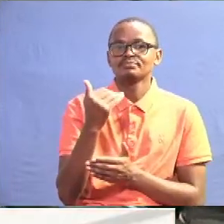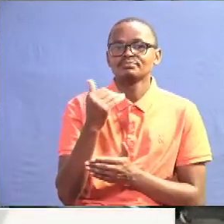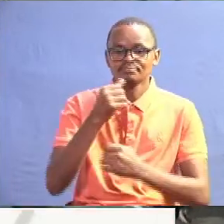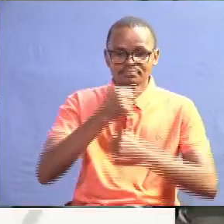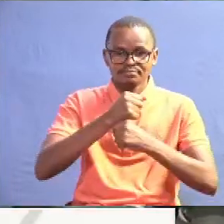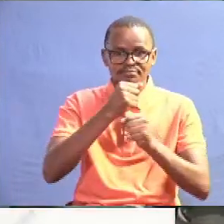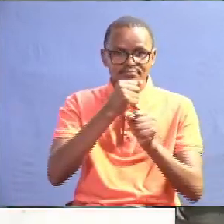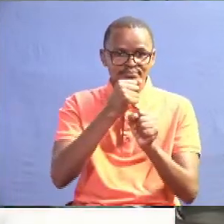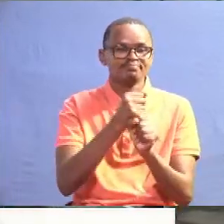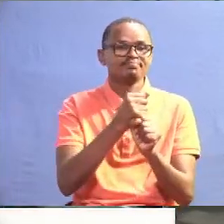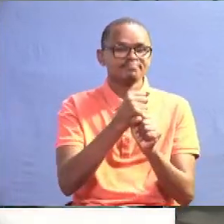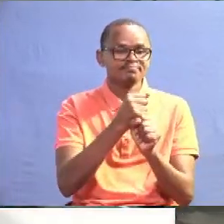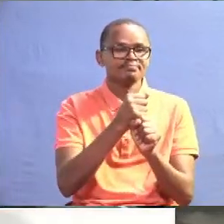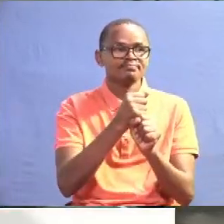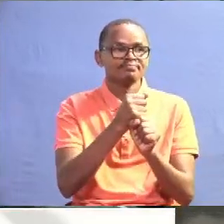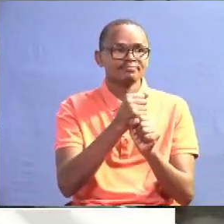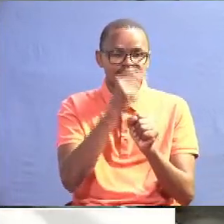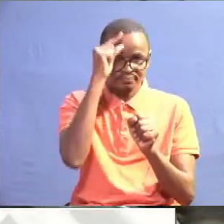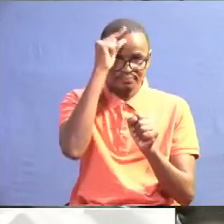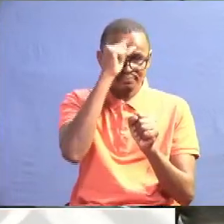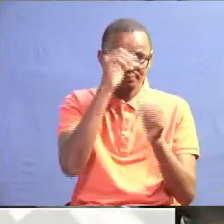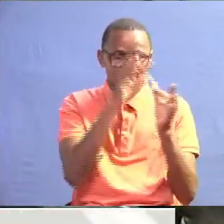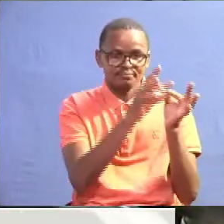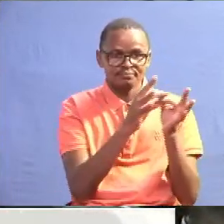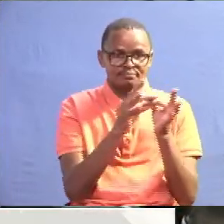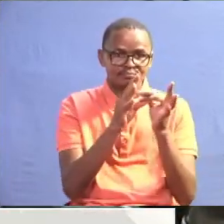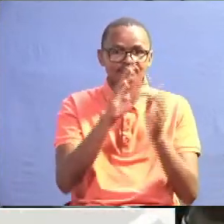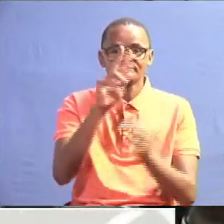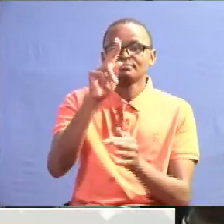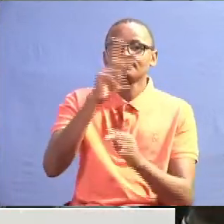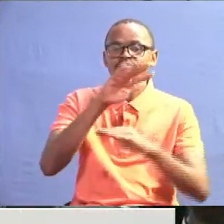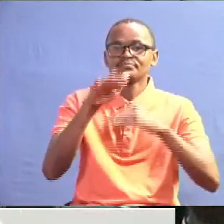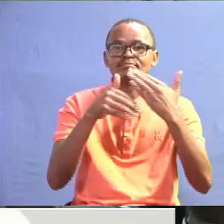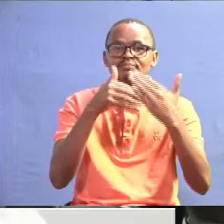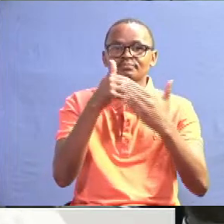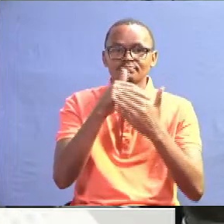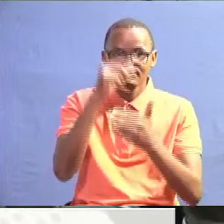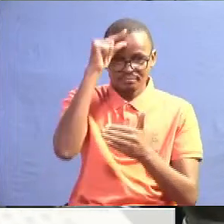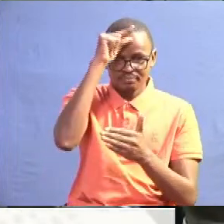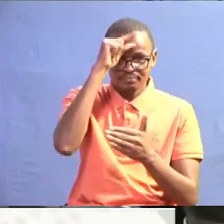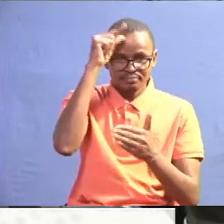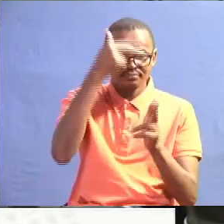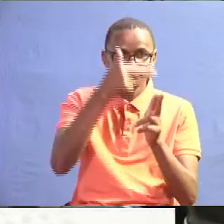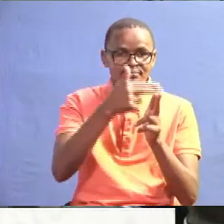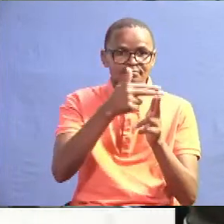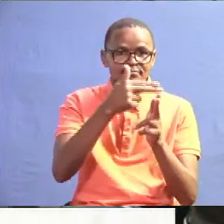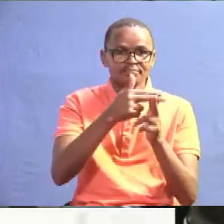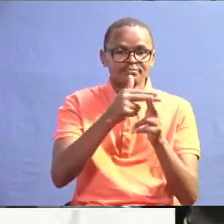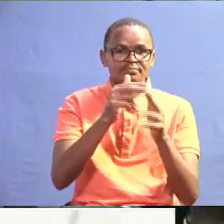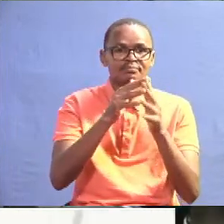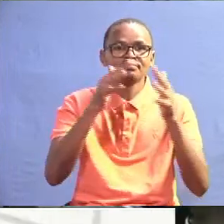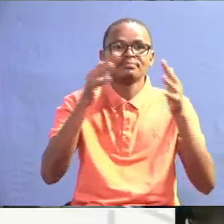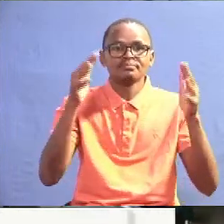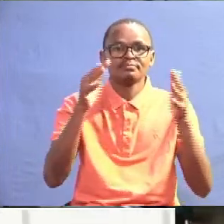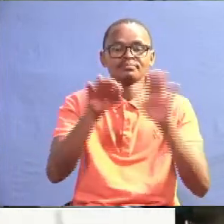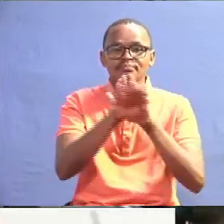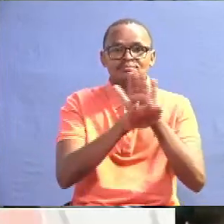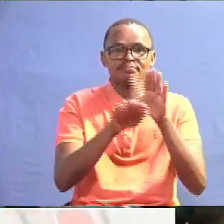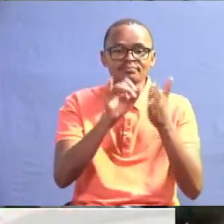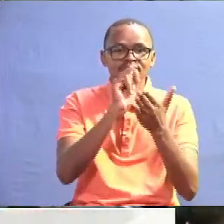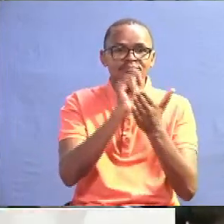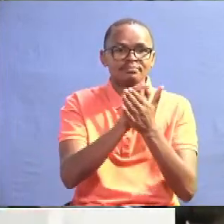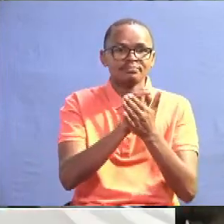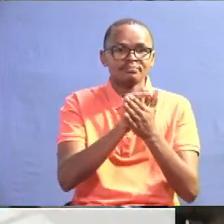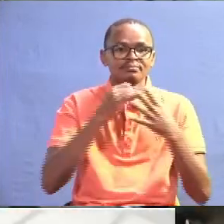nikatengeneza serikali ya umoja ya Wakenya. Serikali inaitwa broad based, ambayo